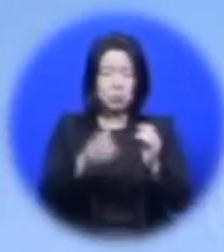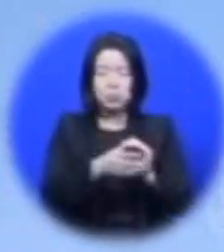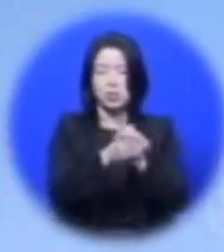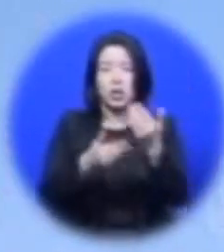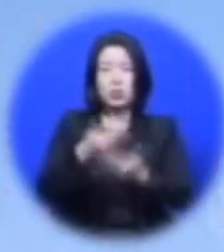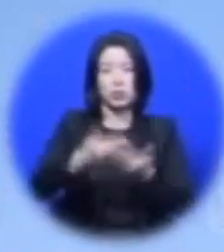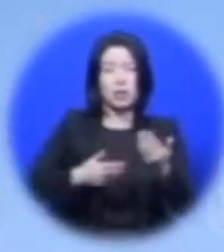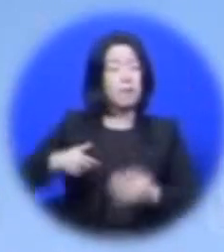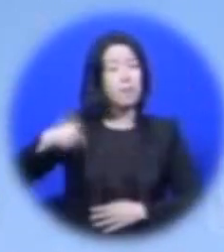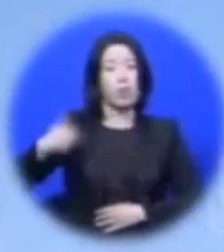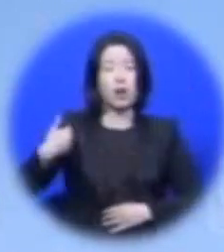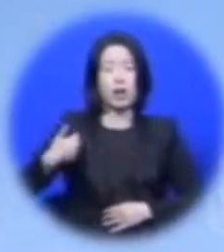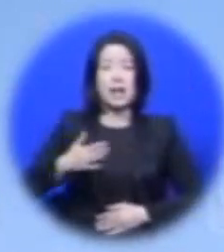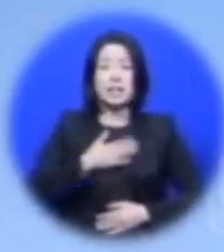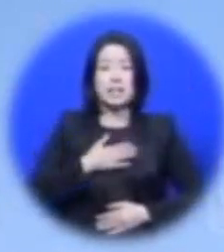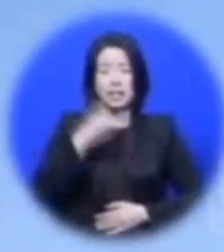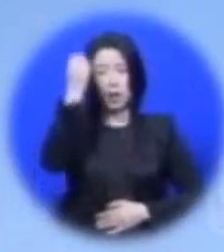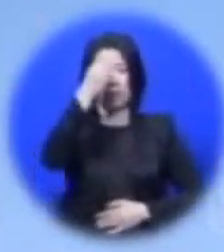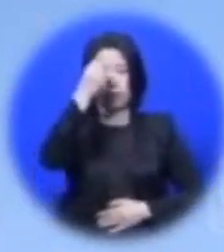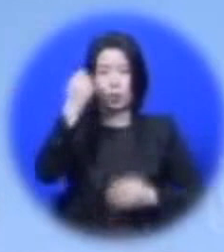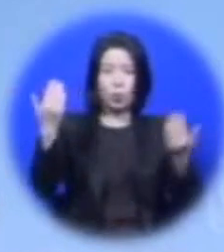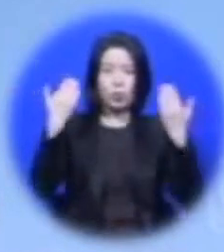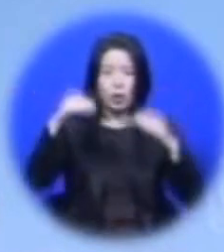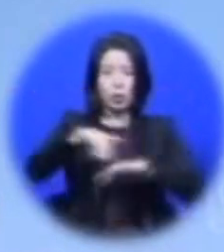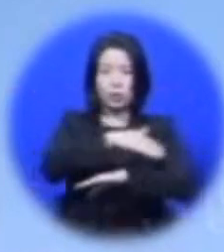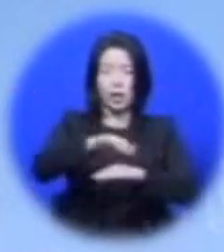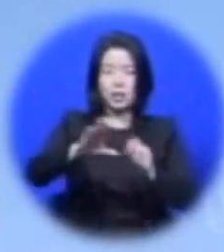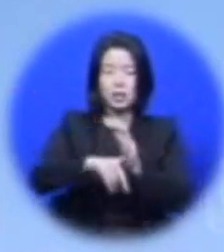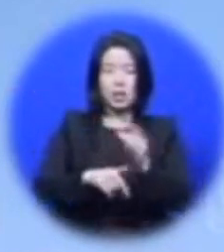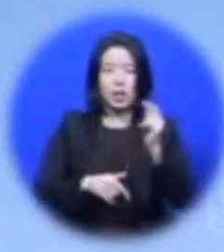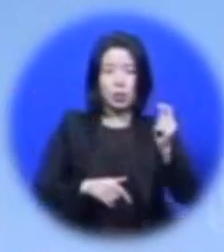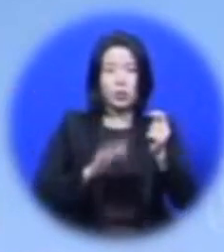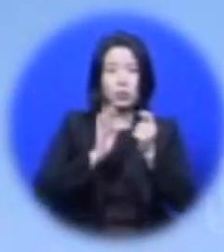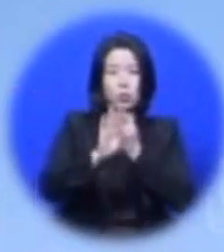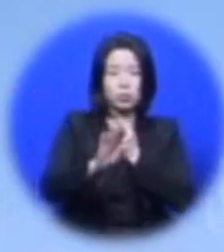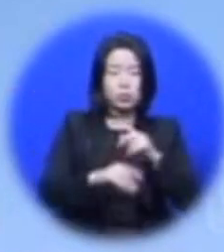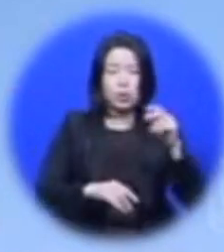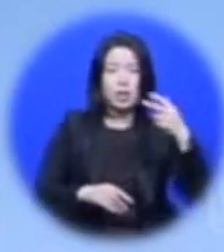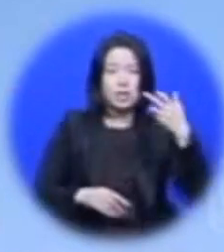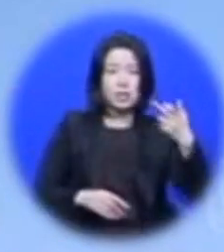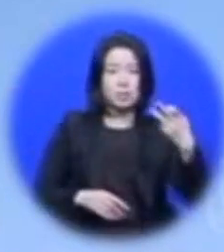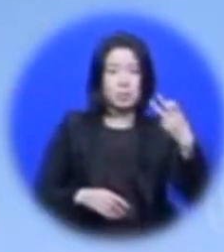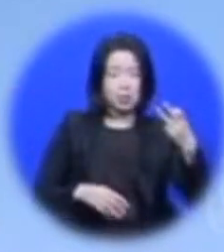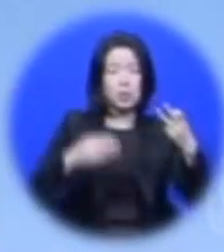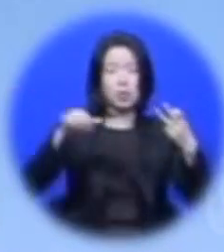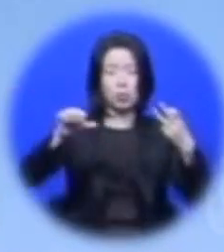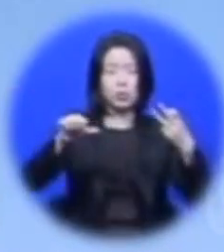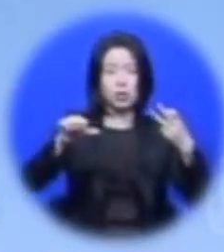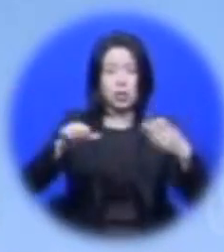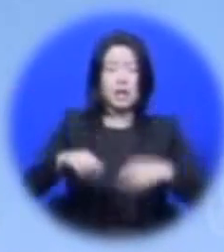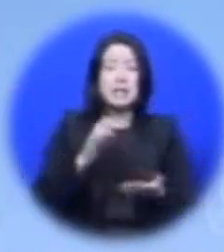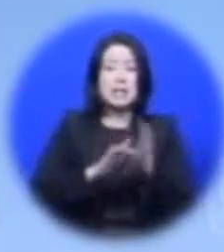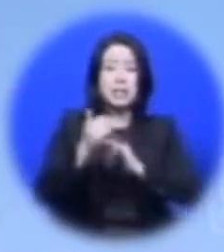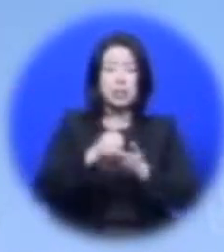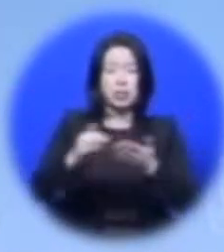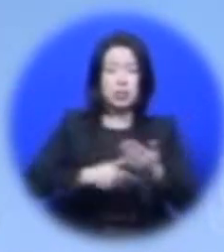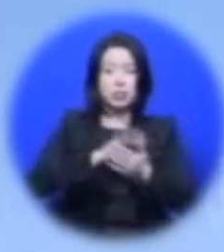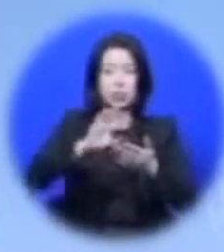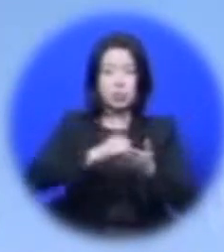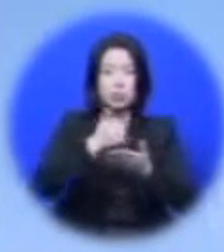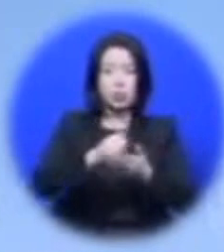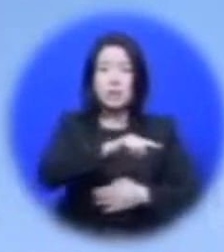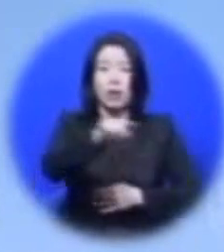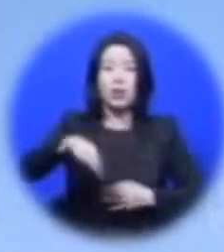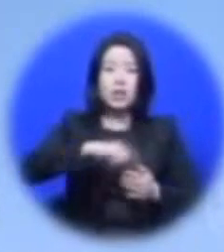몰랐습니다. 제가 고등학교 다닐 때 고린도후서 13장 5절 말씀, 예수 그리스도께서 너희 안에 계신